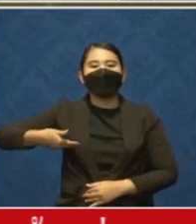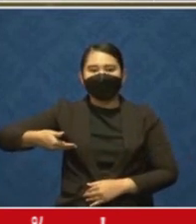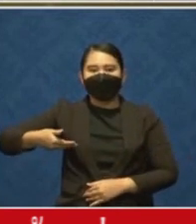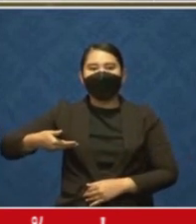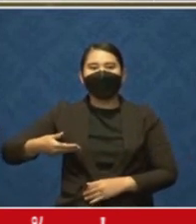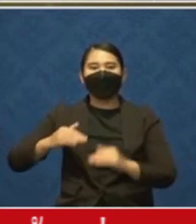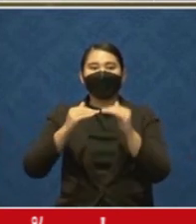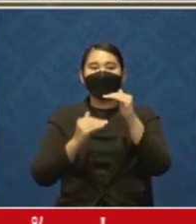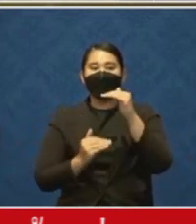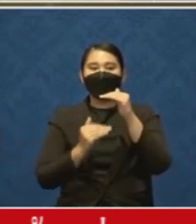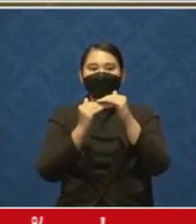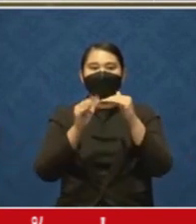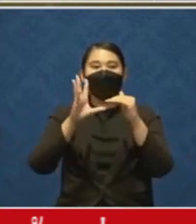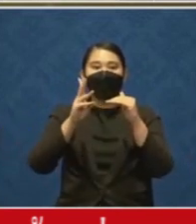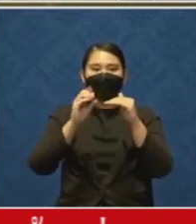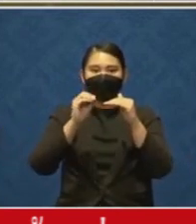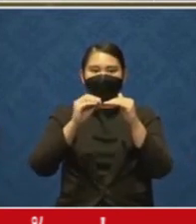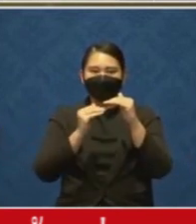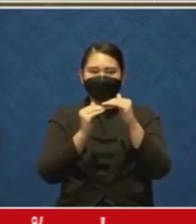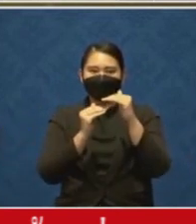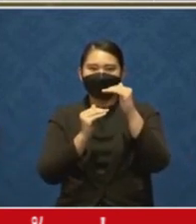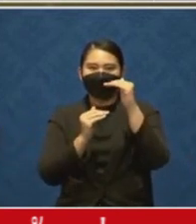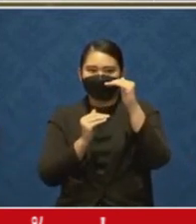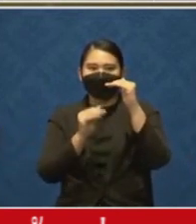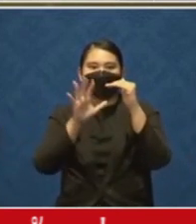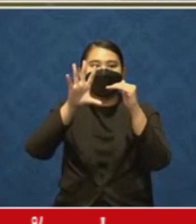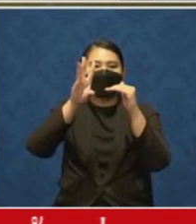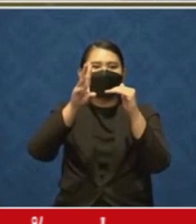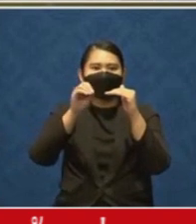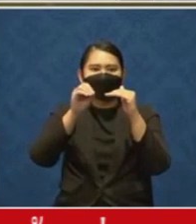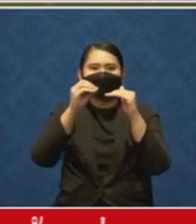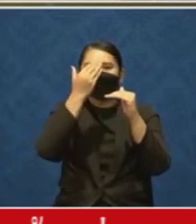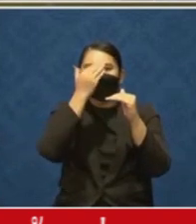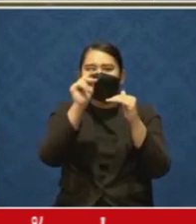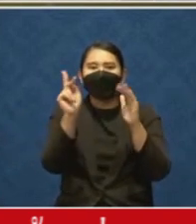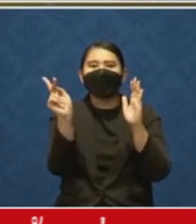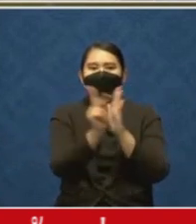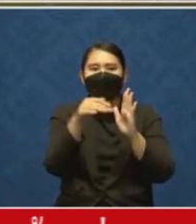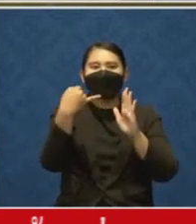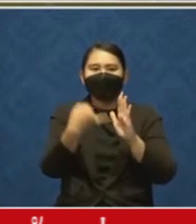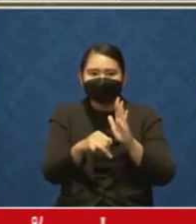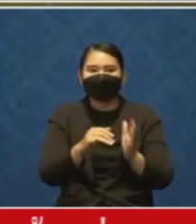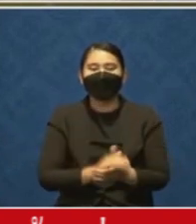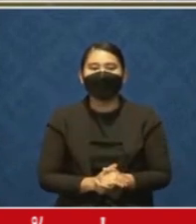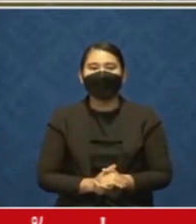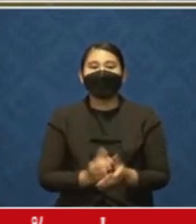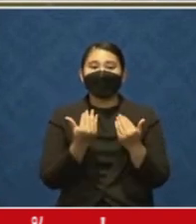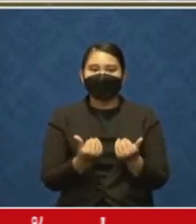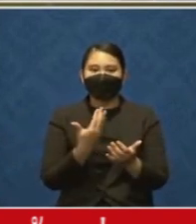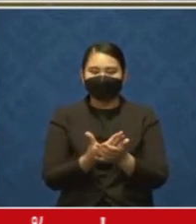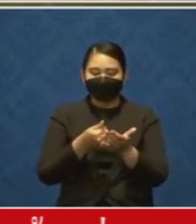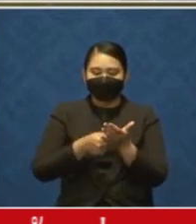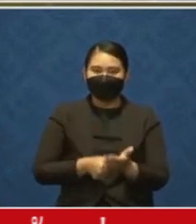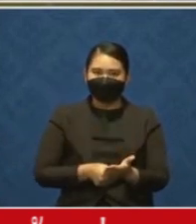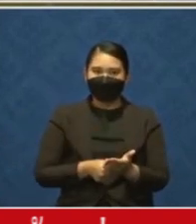อขยายเพดานเงินกู้จากร้อยละ60ไปเป็นร้อยละ70เพราะว่ามันผิดวินัยทางการเงินการคลังครับเราเป็นหนี้มห